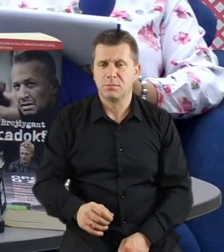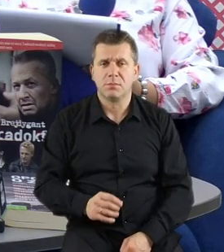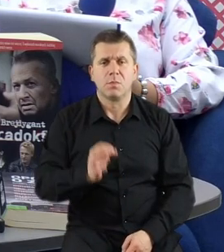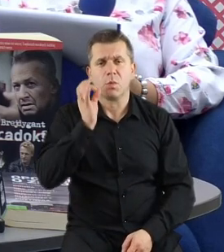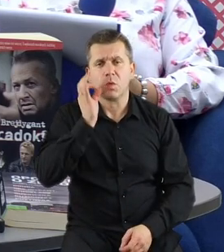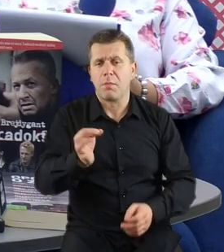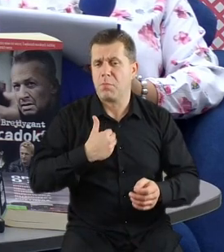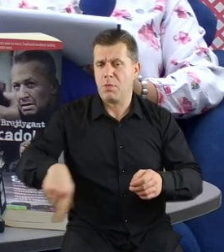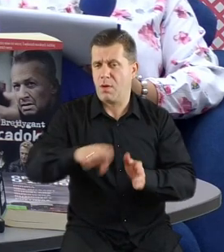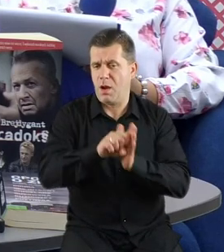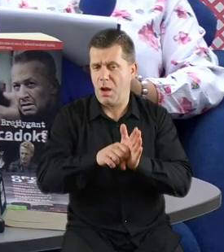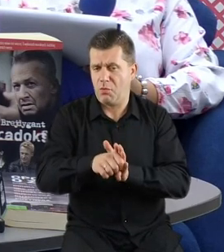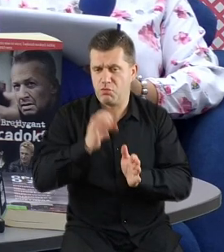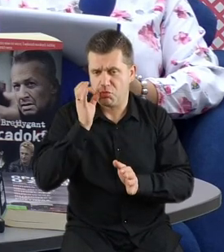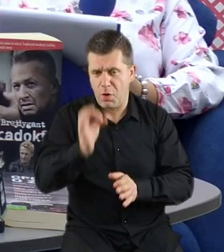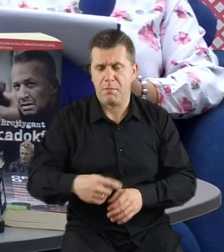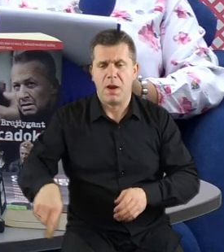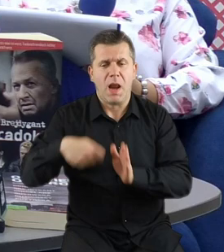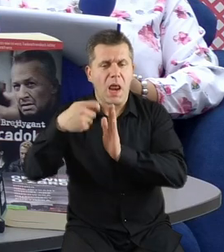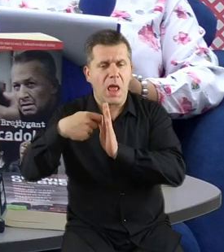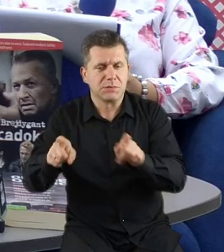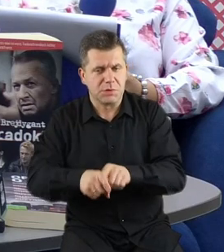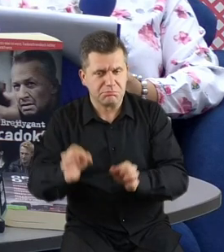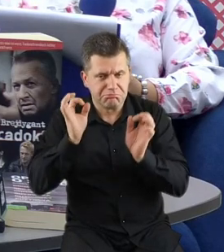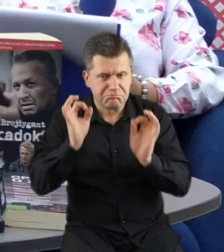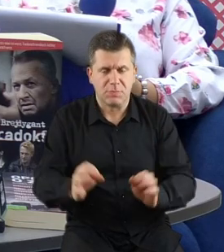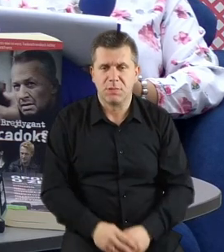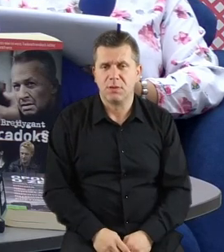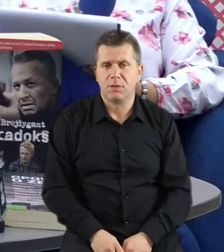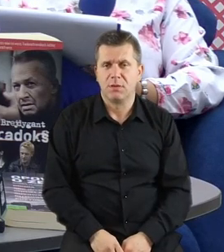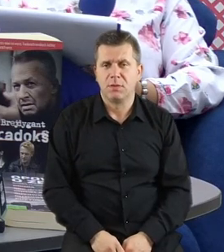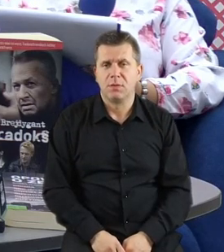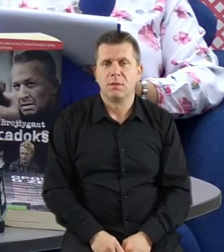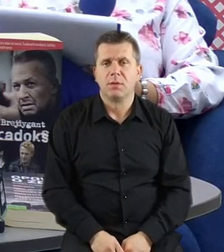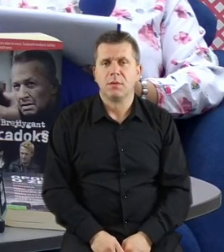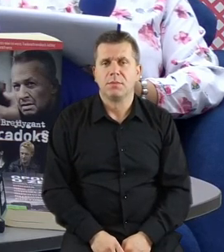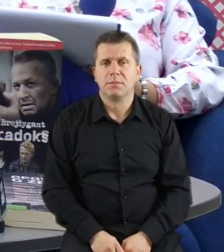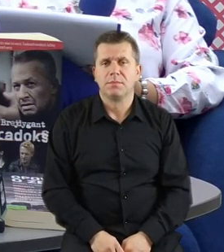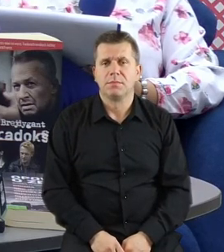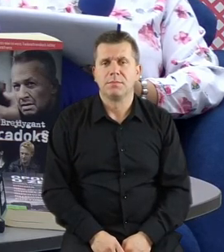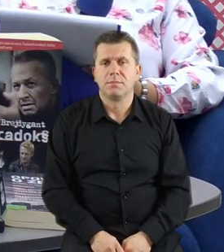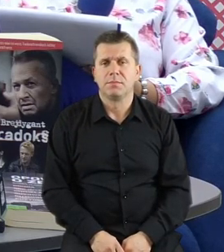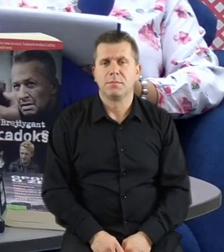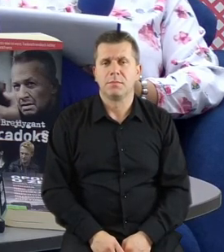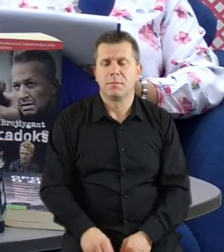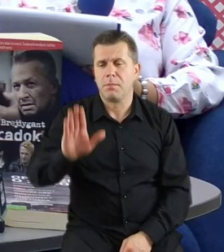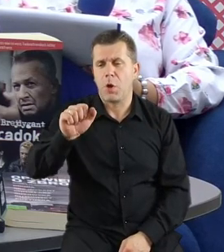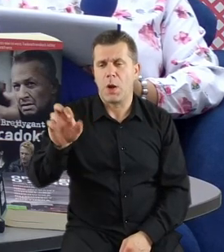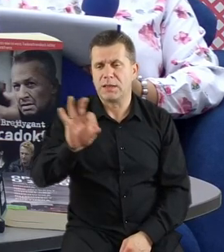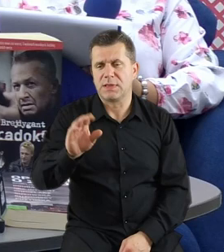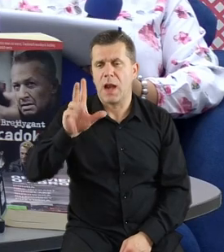obsadzony, doskonale reżyserowany przez Grega Zglińskiego, później przez Borysa